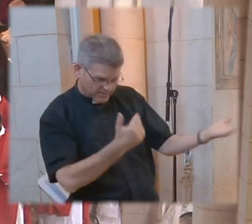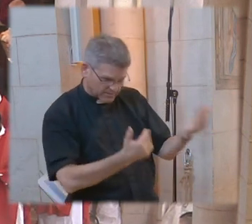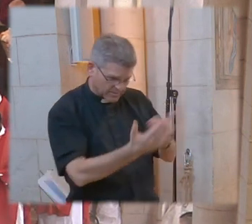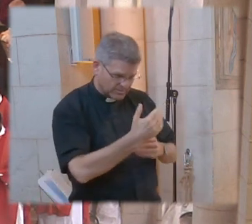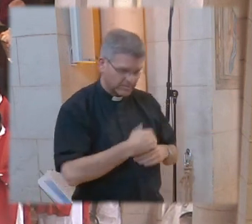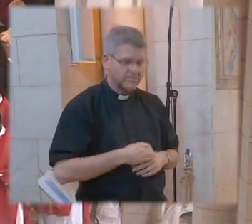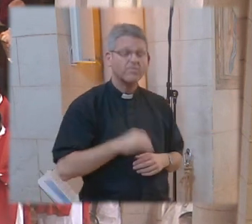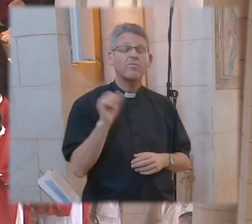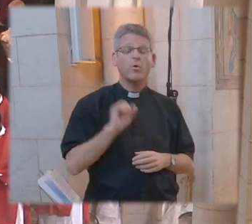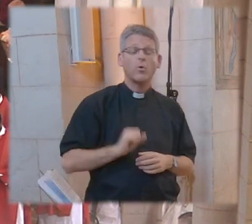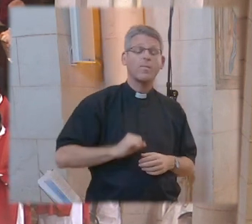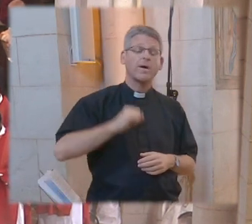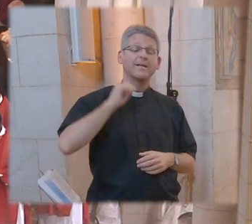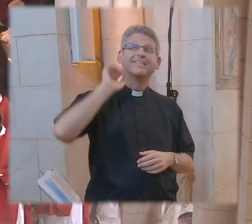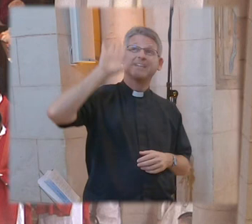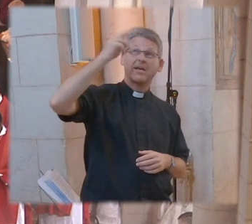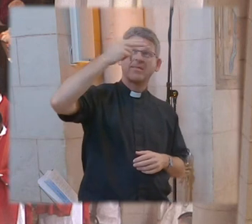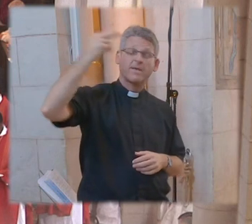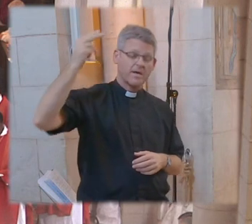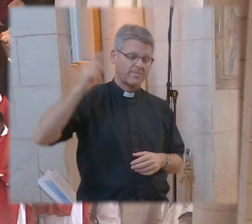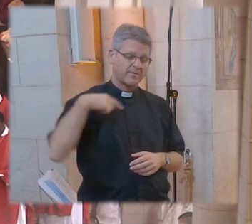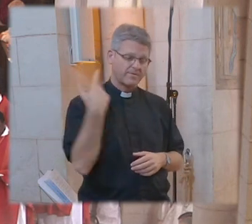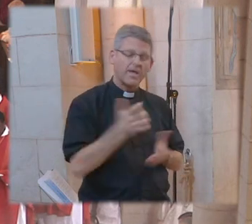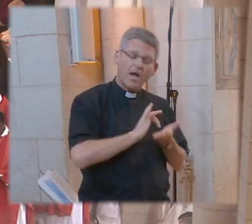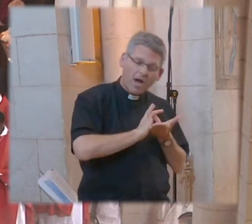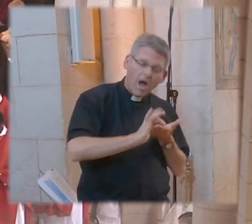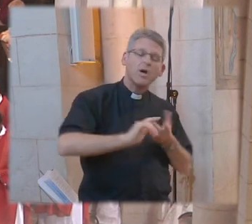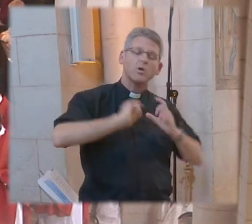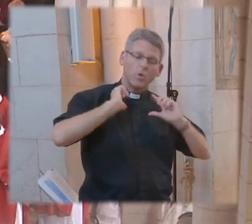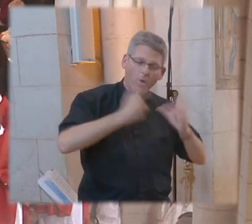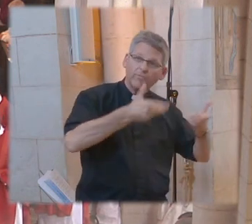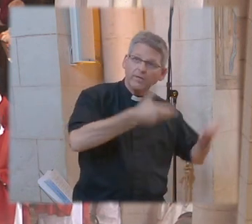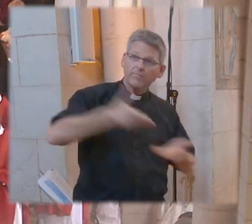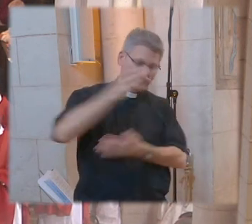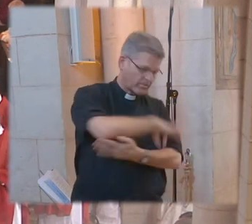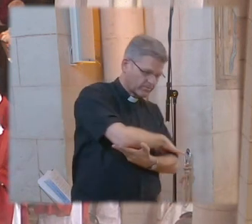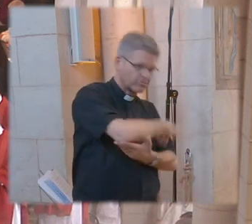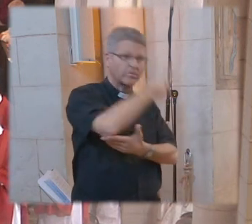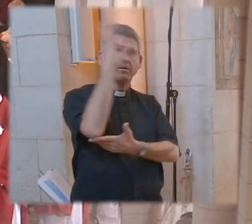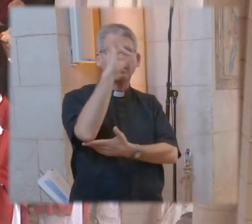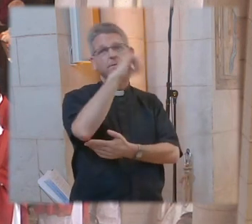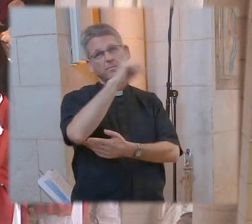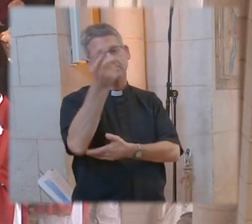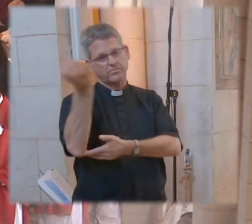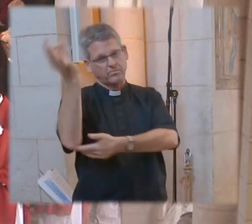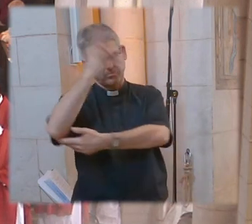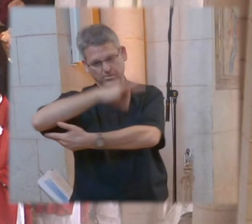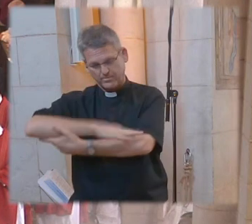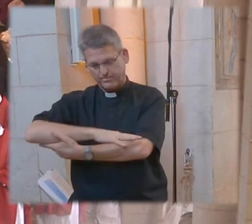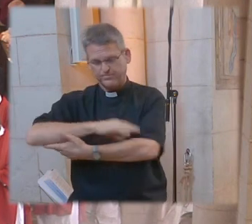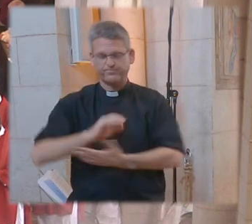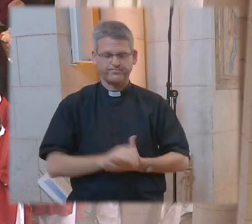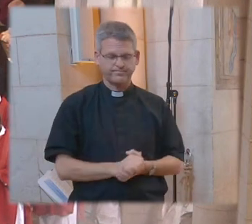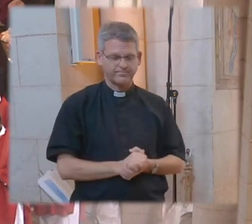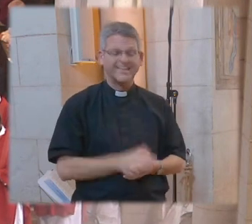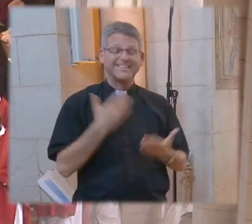das reine Opfer dargebracht werde, vom Aufgang der Sonne bis zu ihrem Untergang.